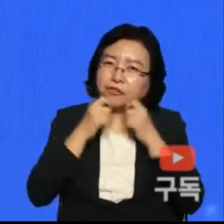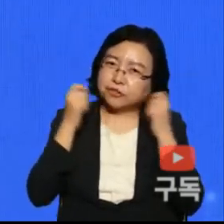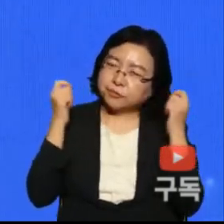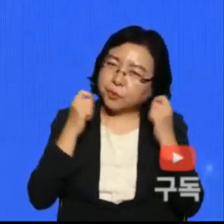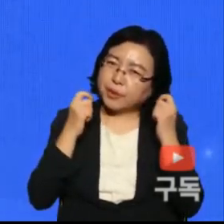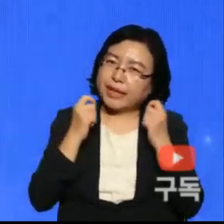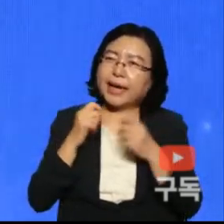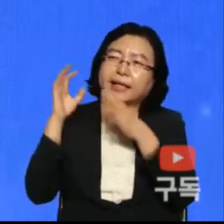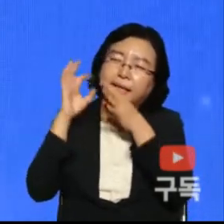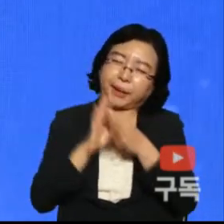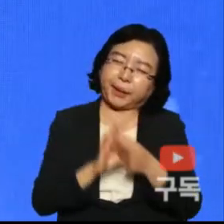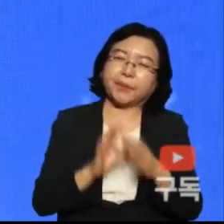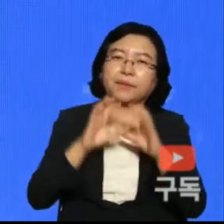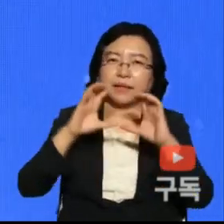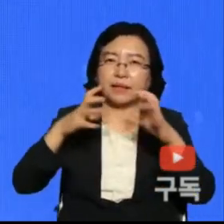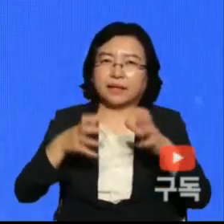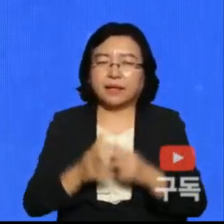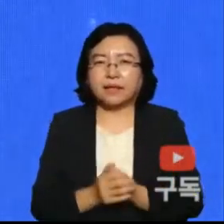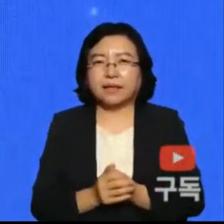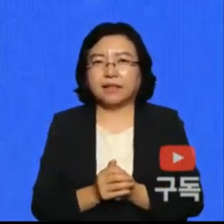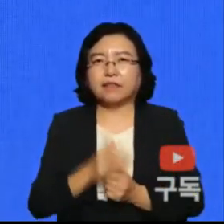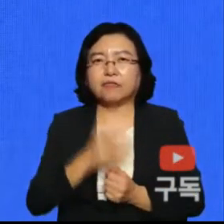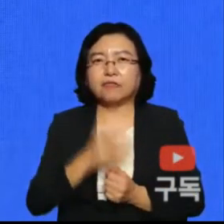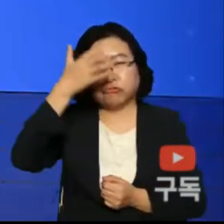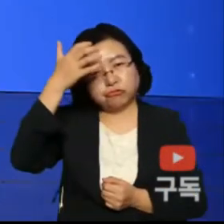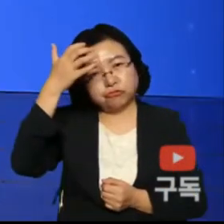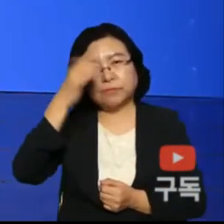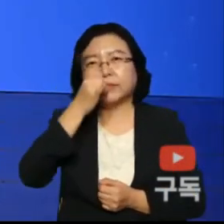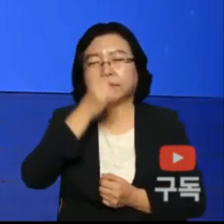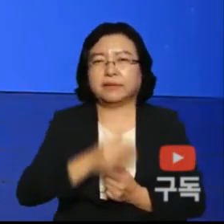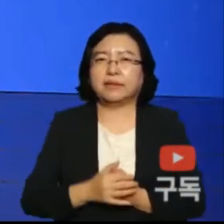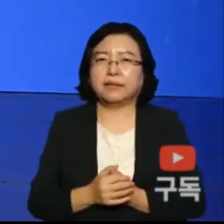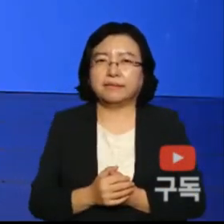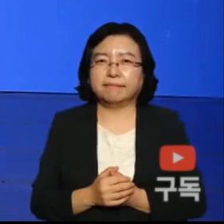끊임없는 그런 나라 꿈꾸고 있습니다